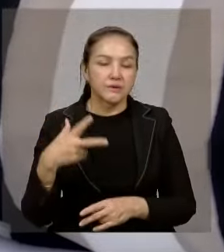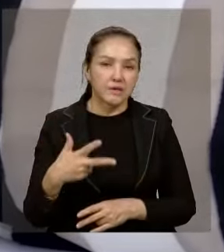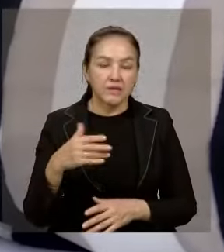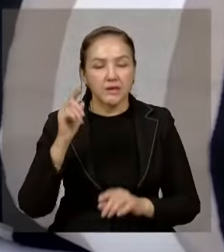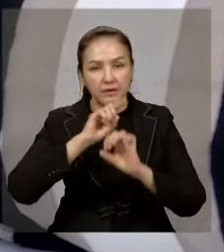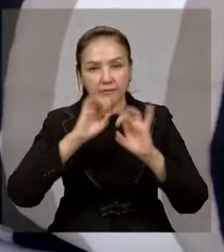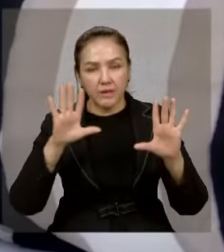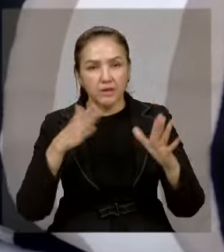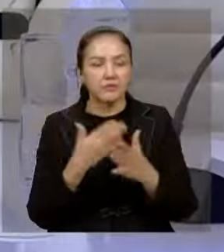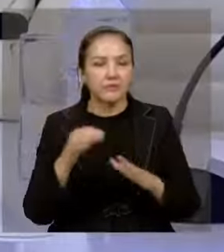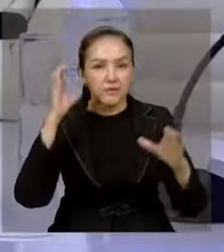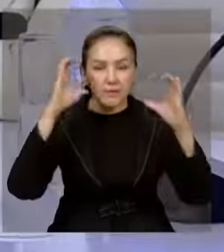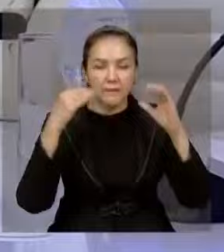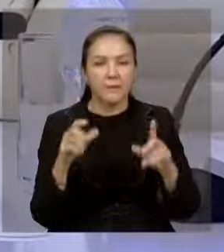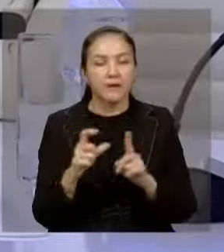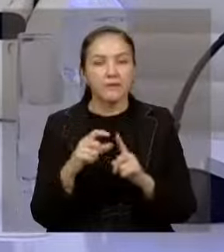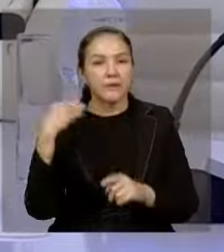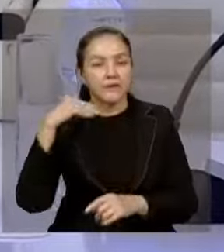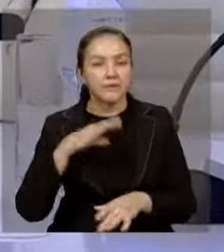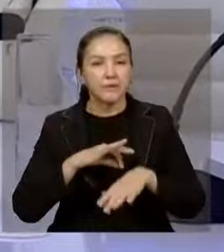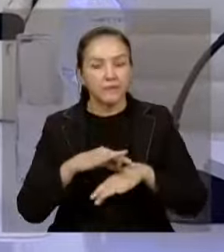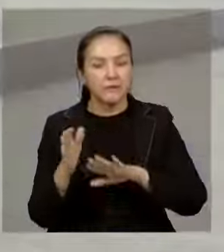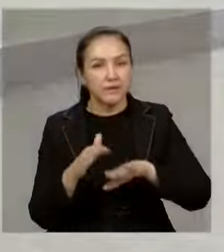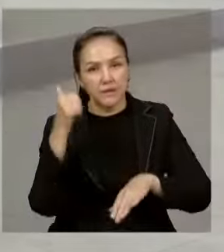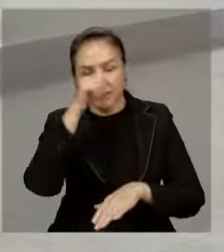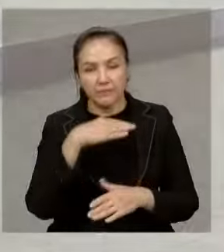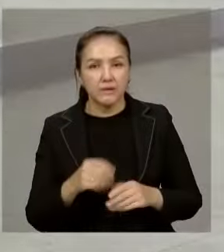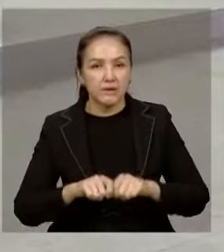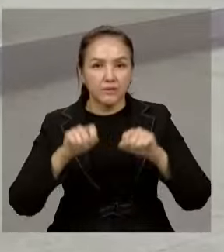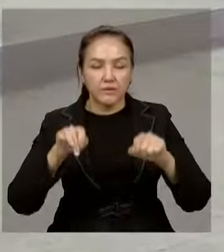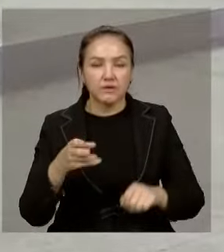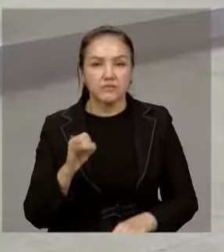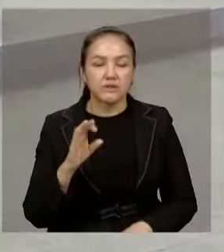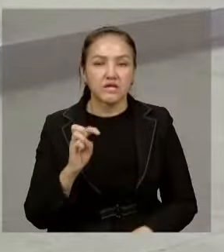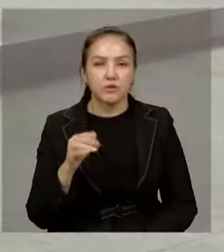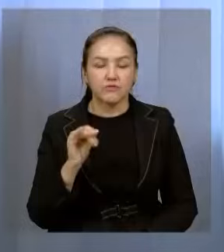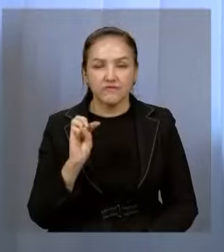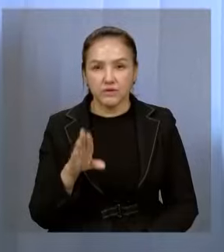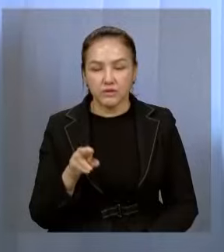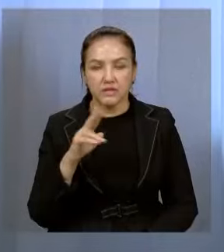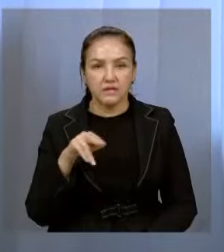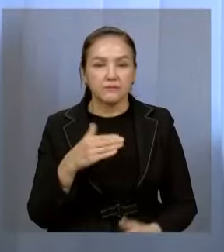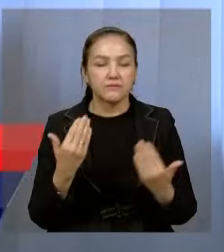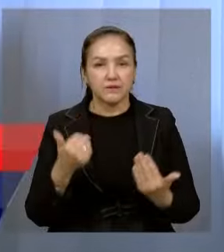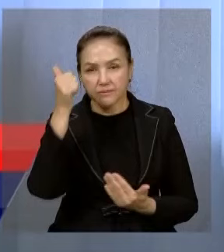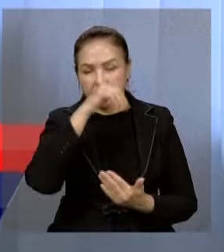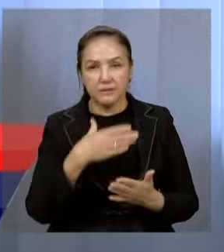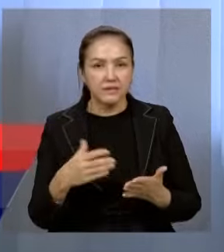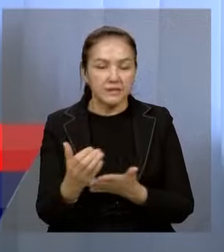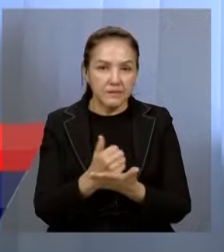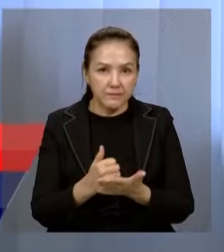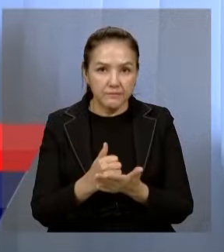известных зарубежных ВУЗа к слову в прошлом году открылся филиал британского ВУЗа в этом году мы уже набрали